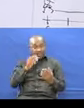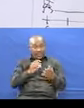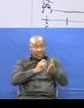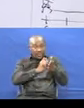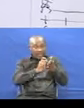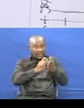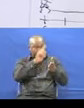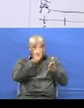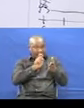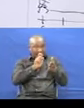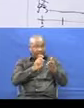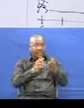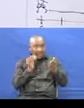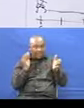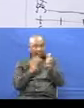ya mkate huo.